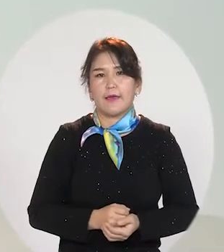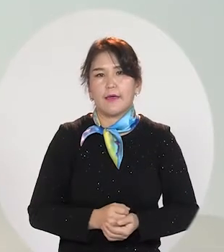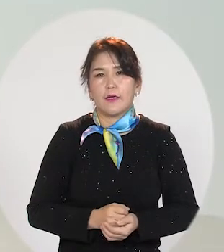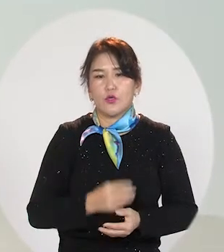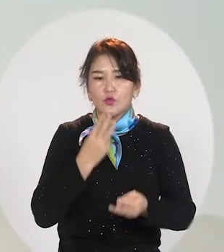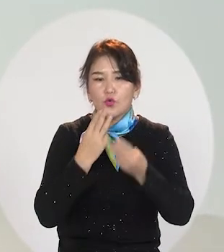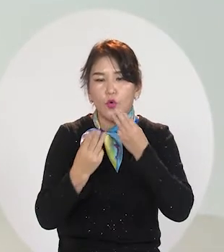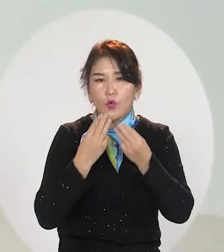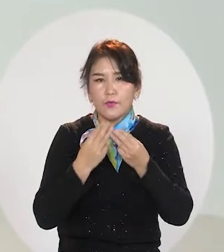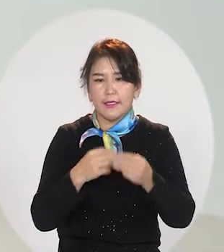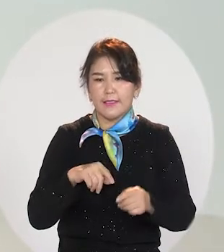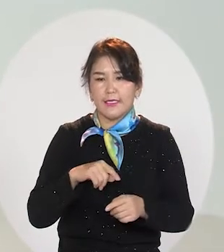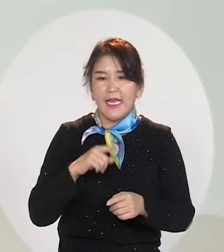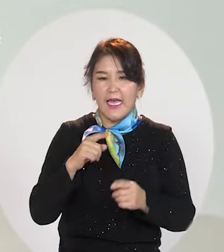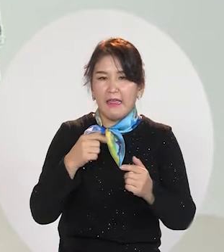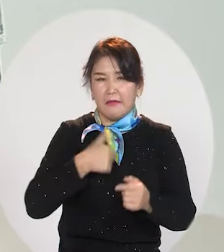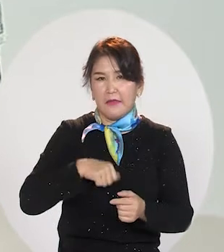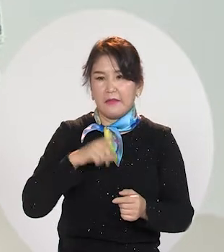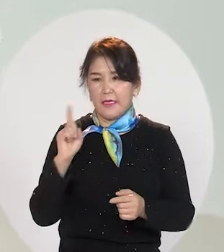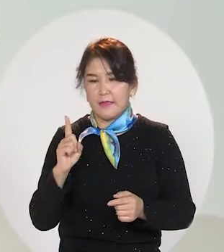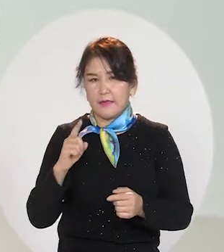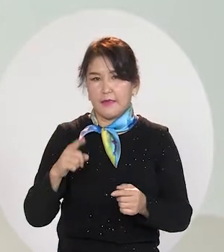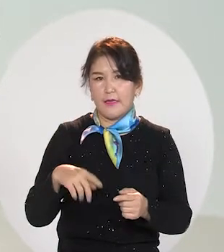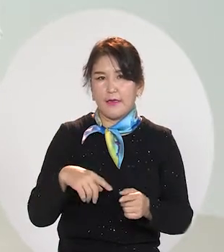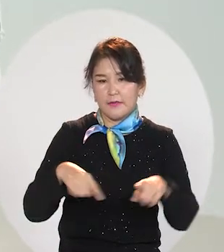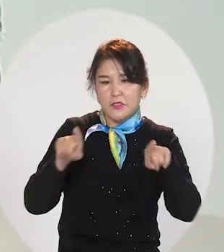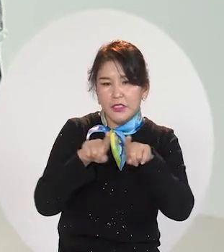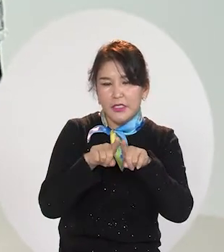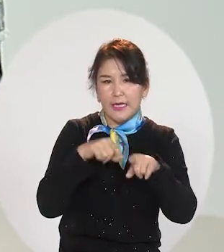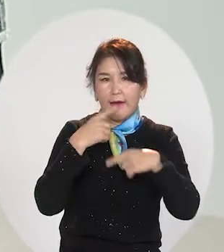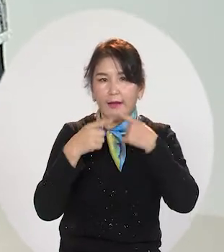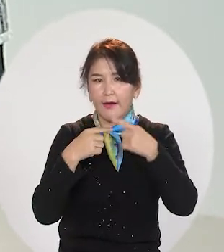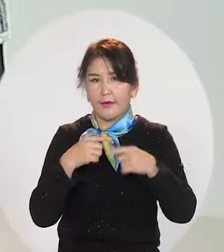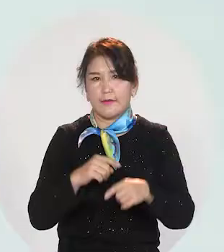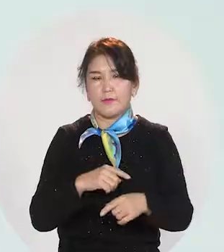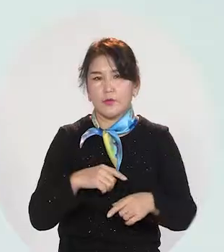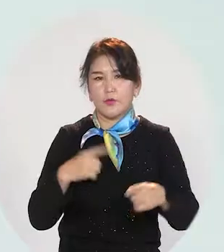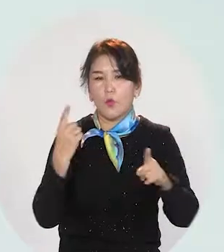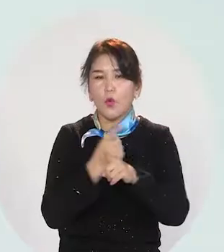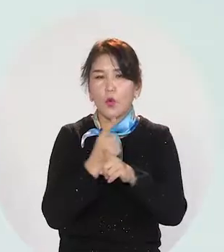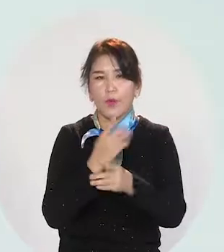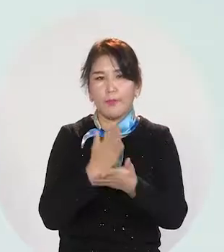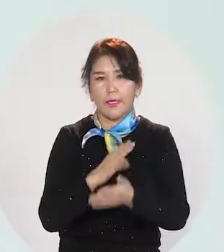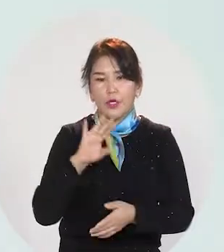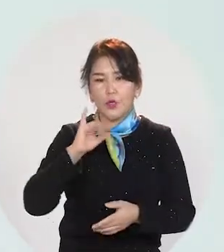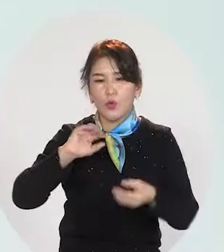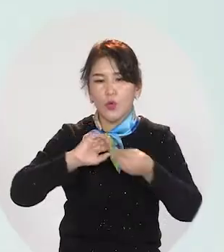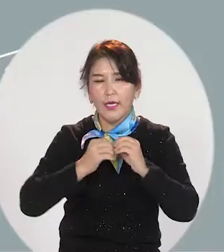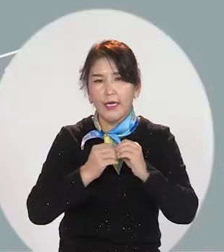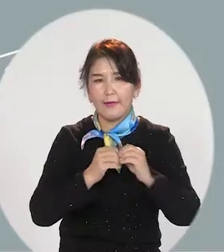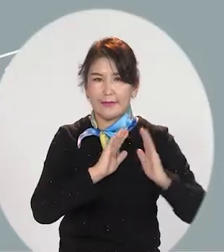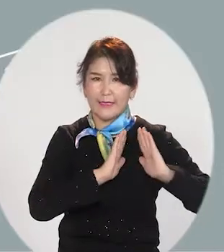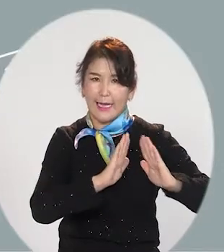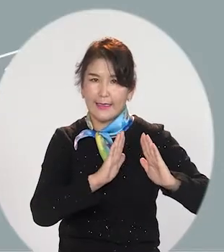нэгэнтэй зөэрлүүлж харьцуулдаг нь өөрөө бас алдаа болж байдаг. За тэгээ юу хийх вэ гэдэг хандлагаасаа